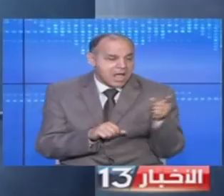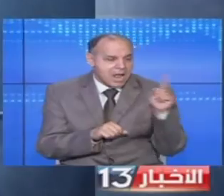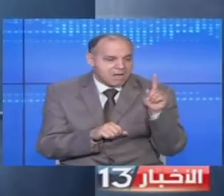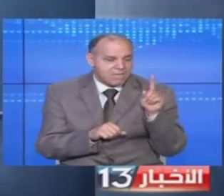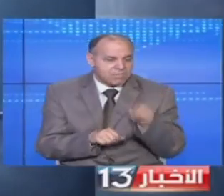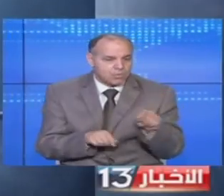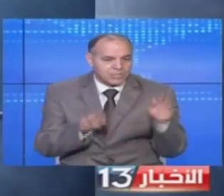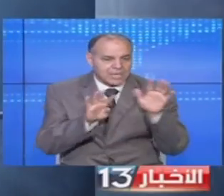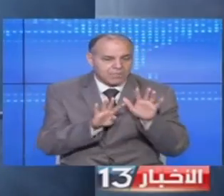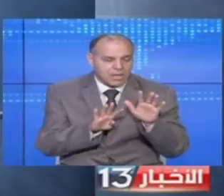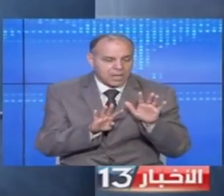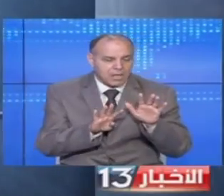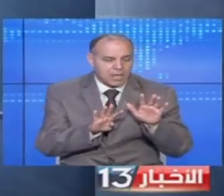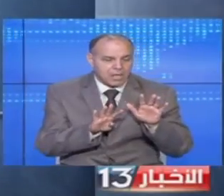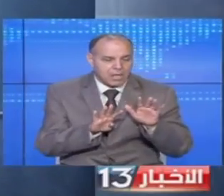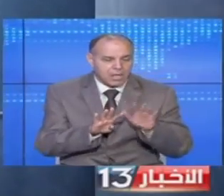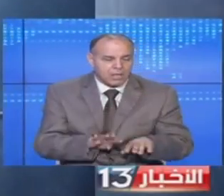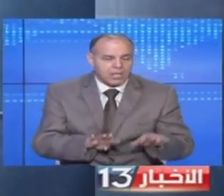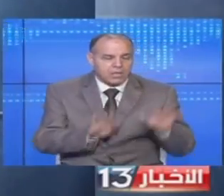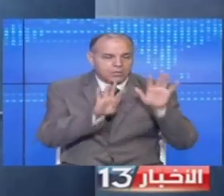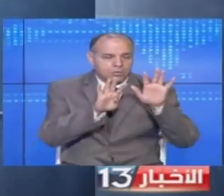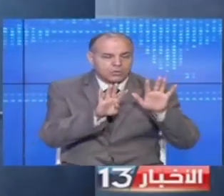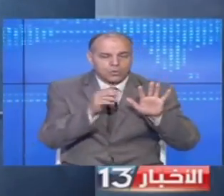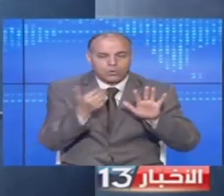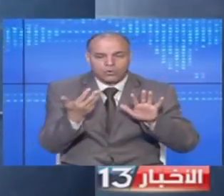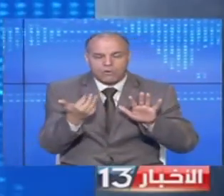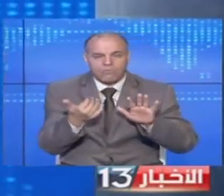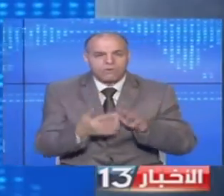وتسعمائه وتسعه وستين